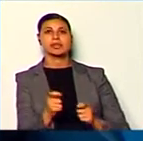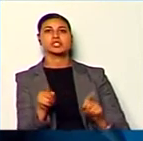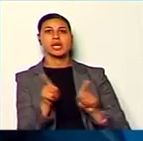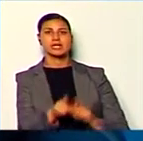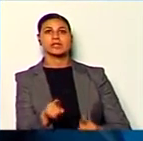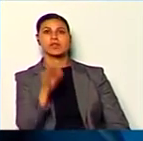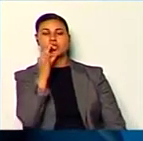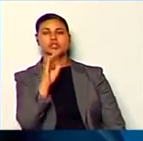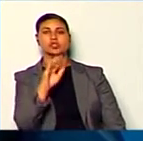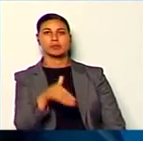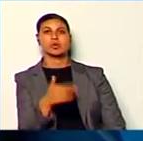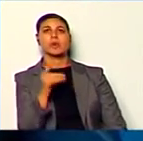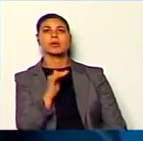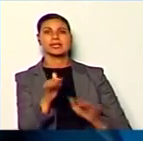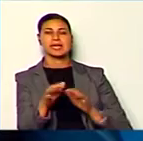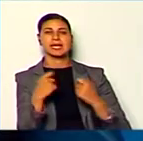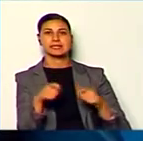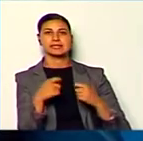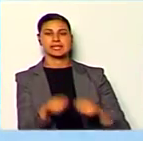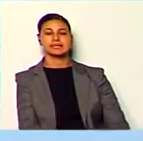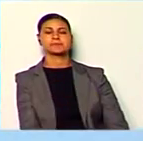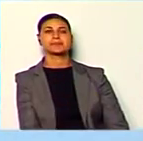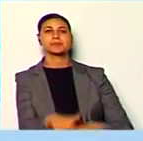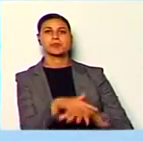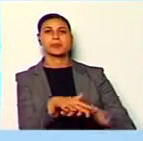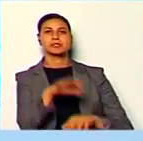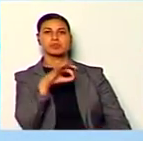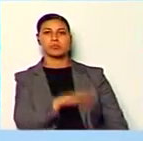ასევე შემდგომ რეალიზაციის ბაზრის მოპოვებაში.